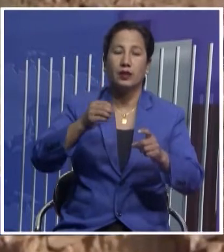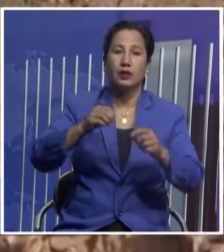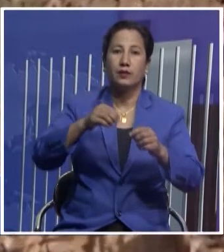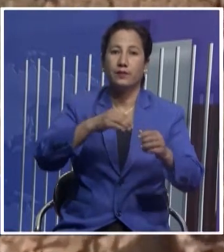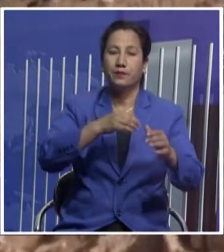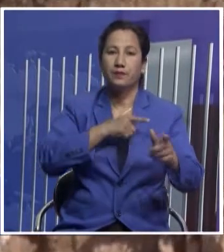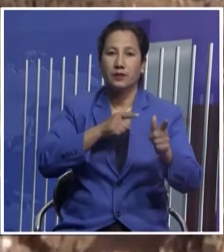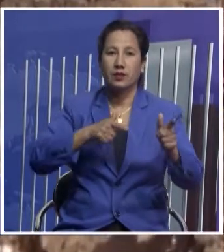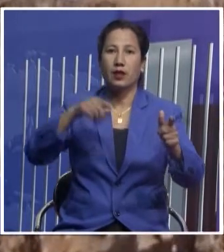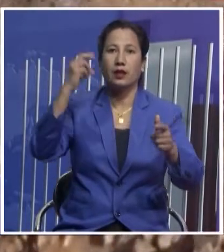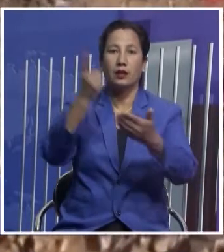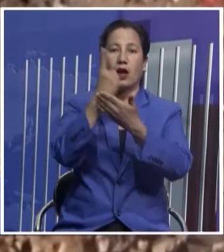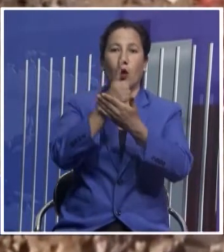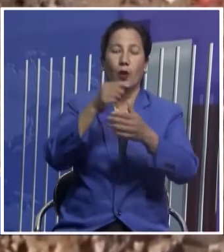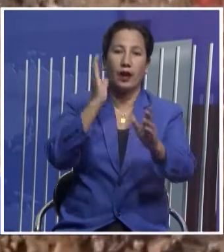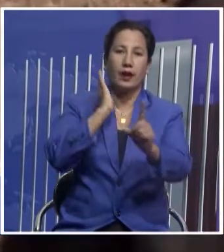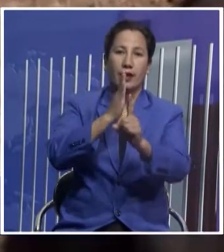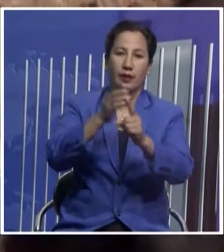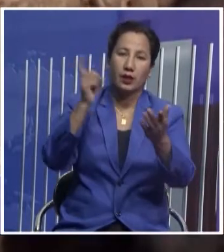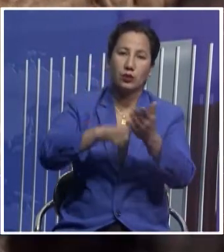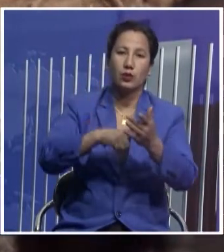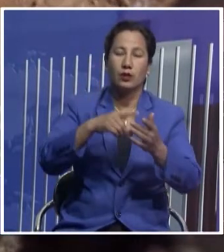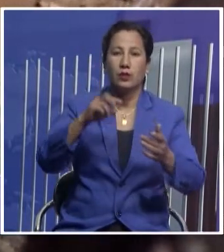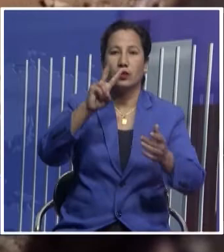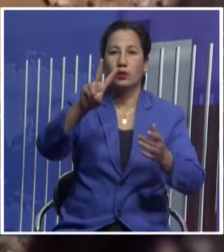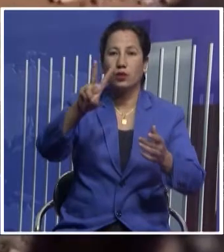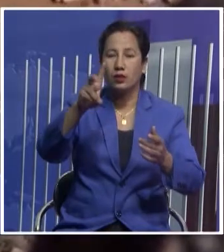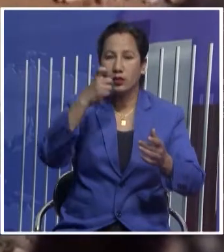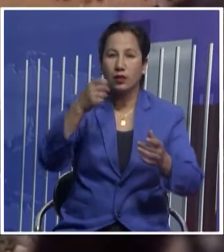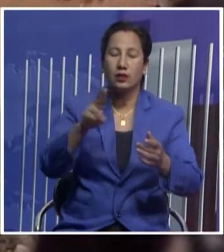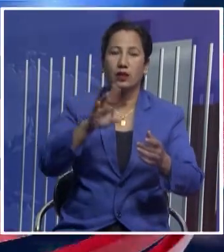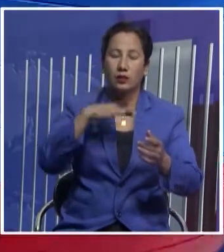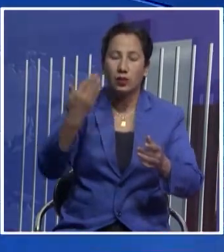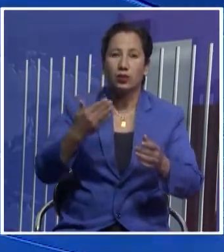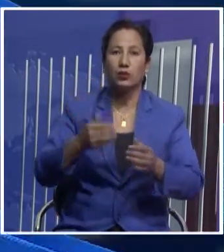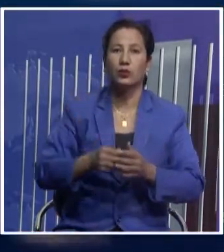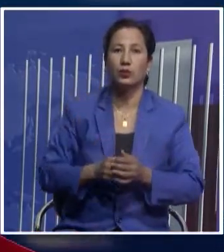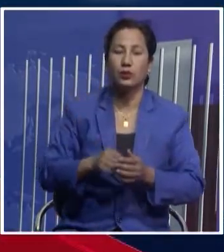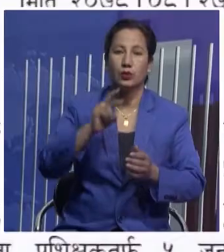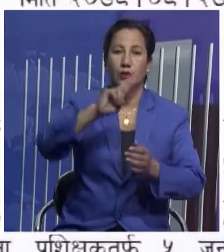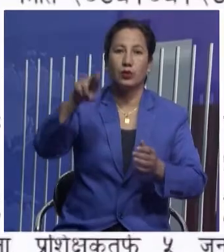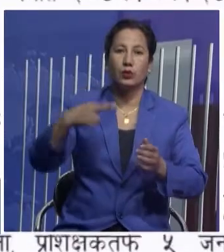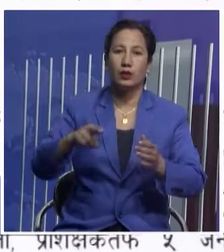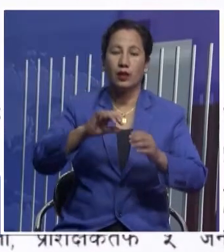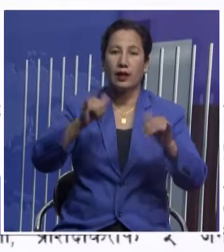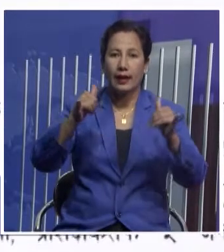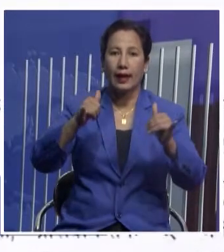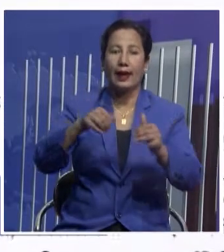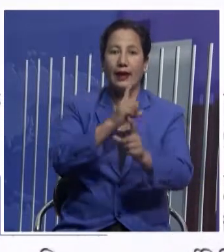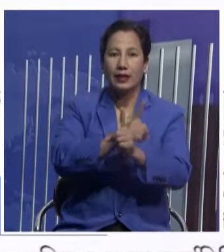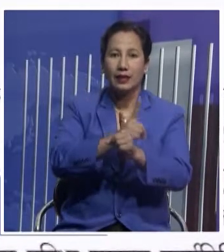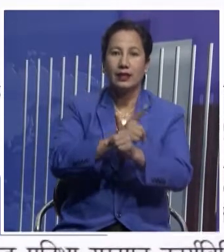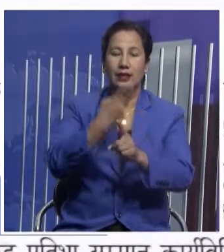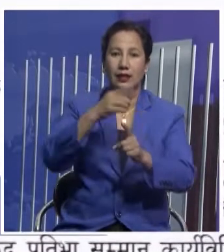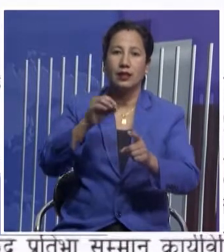समूहद्वारा हवाई कारवाही जारी पछिल्लो कारवाहीमा कम्तीमा 200 जनाको मृत्यु र खेलाडी प्रशिक्षक तथा निर्णय